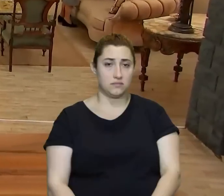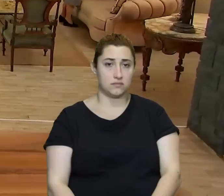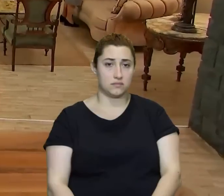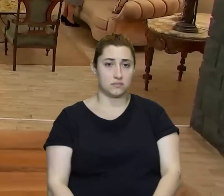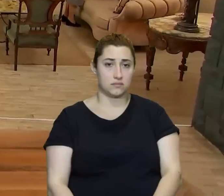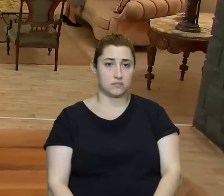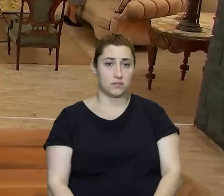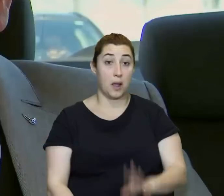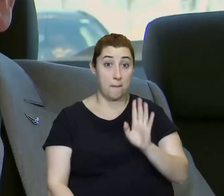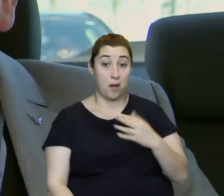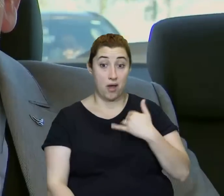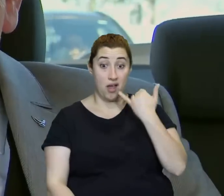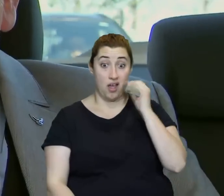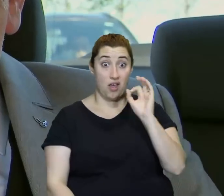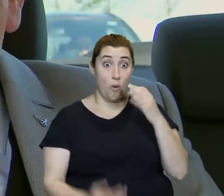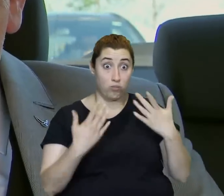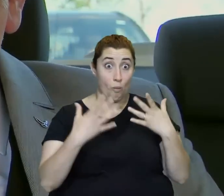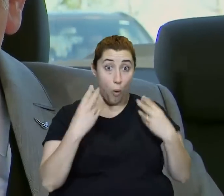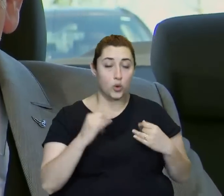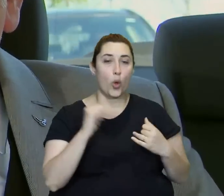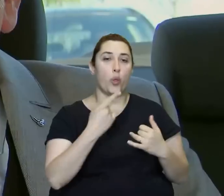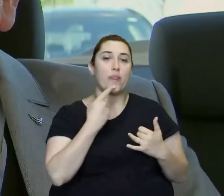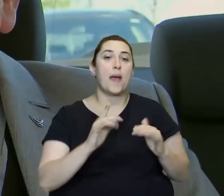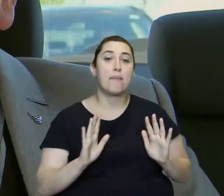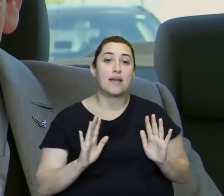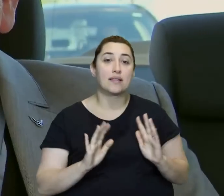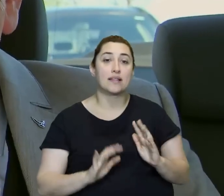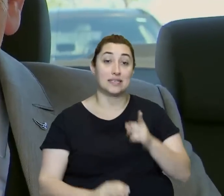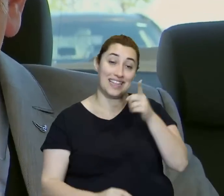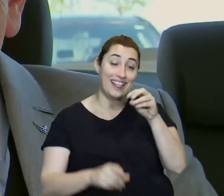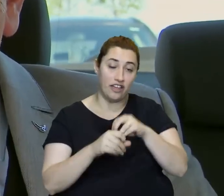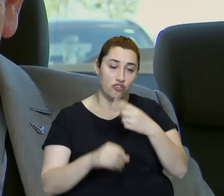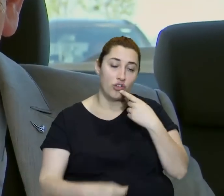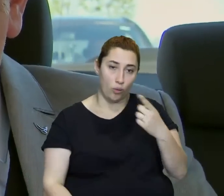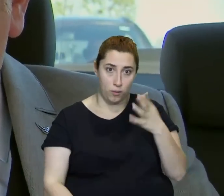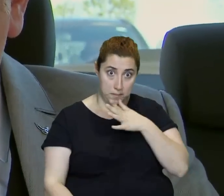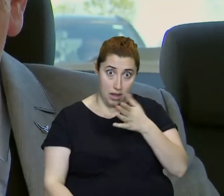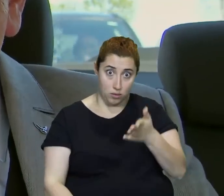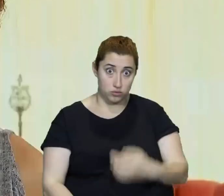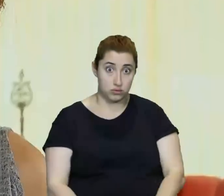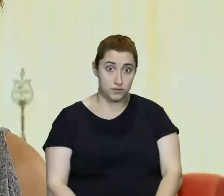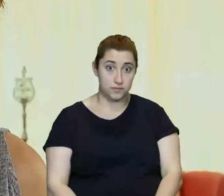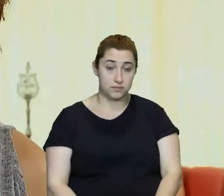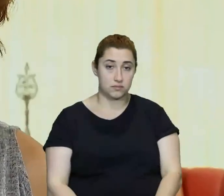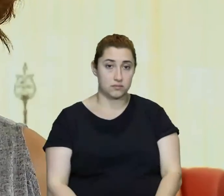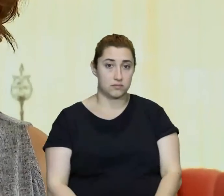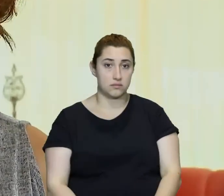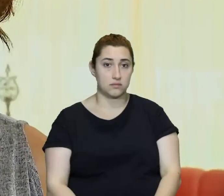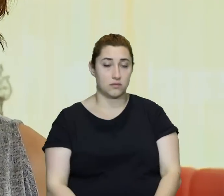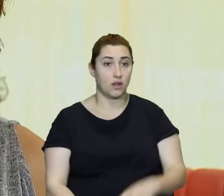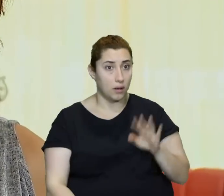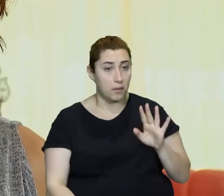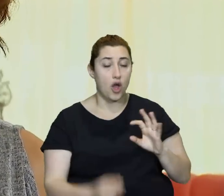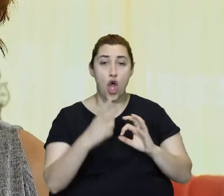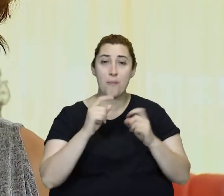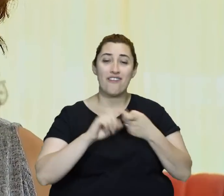Bak bu aramalar sıklaştıysa durum kötüye işaret eder. Senin açından. Bunu biliyorsun herhalde. Ama...